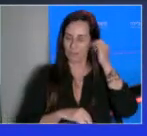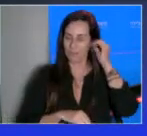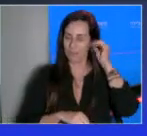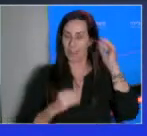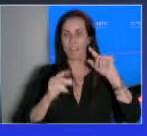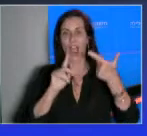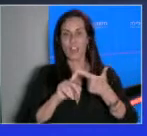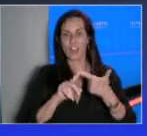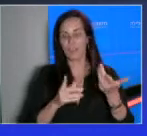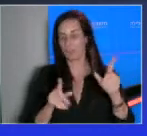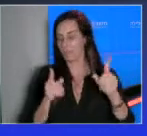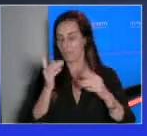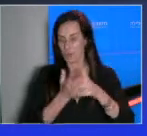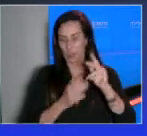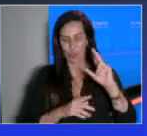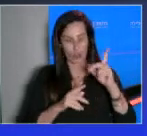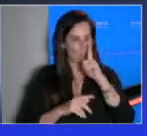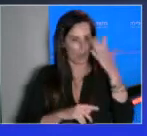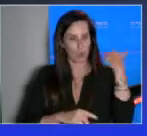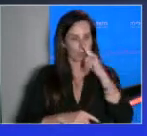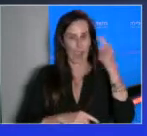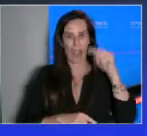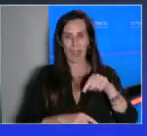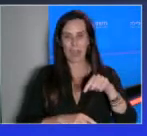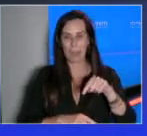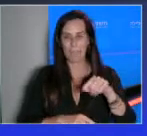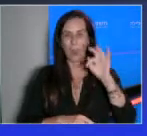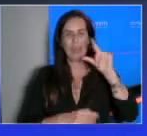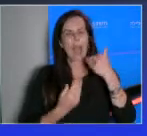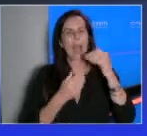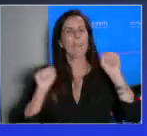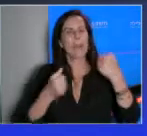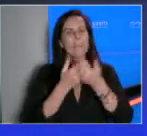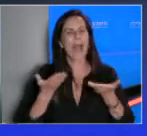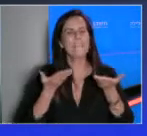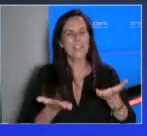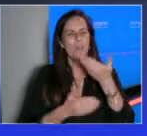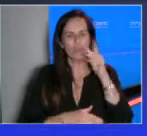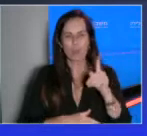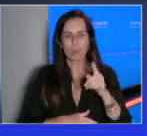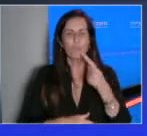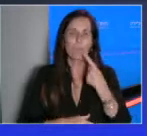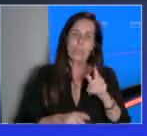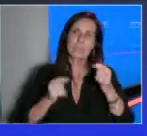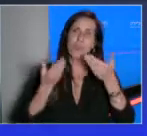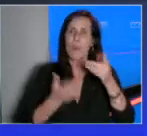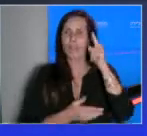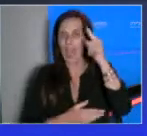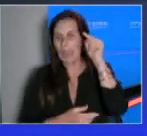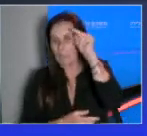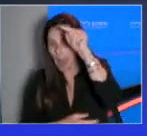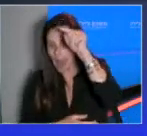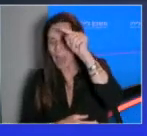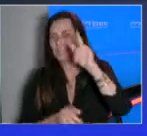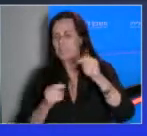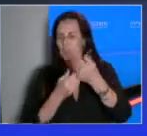הנושא השני הוא נושא המשך מיום ראשון. ביום ראשון היה פה טל קלדרון, מבעלי מאפיית קלדרון מירושלים, ואמר, סגרו לי מאפייה אחת,